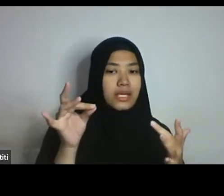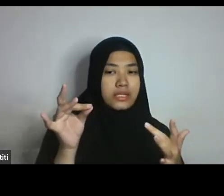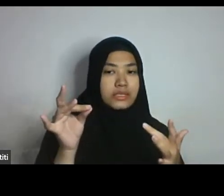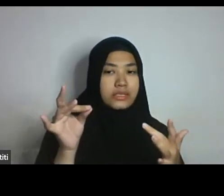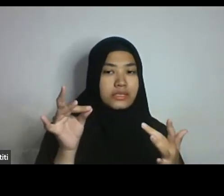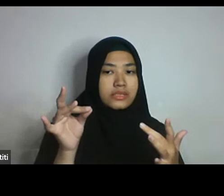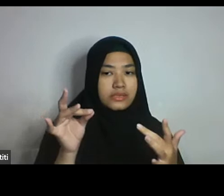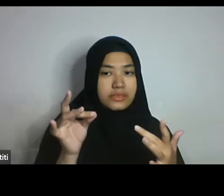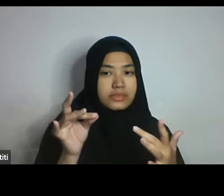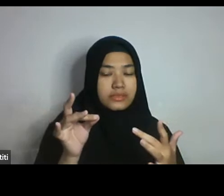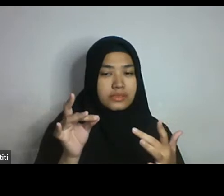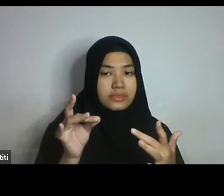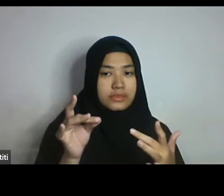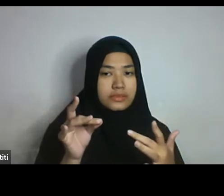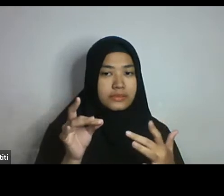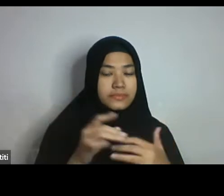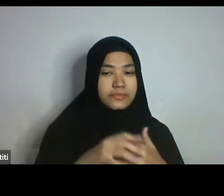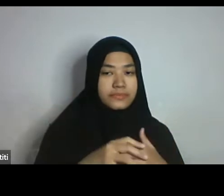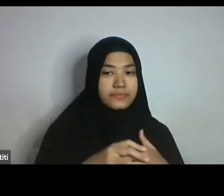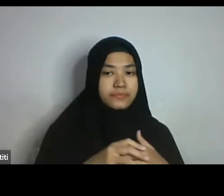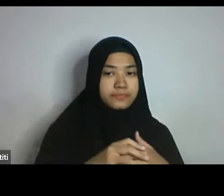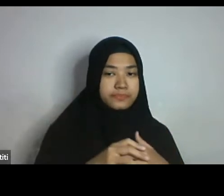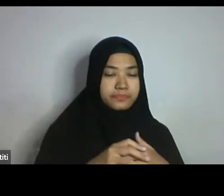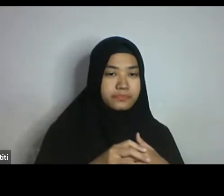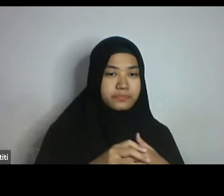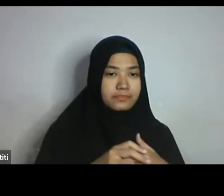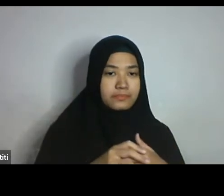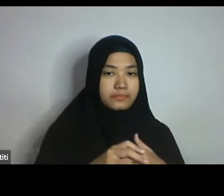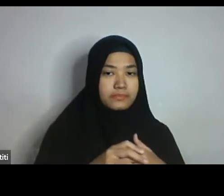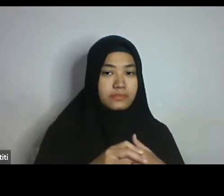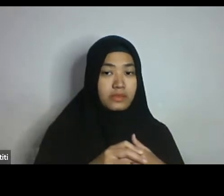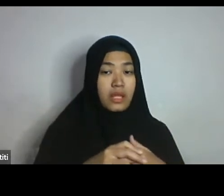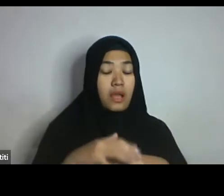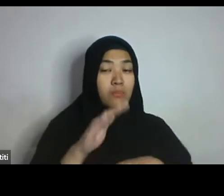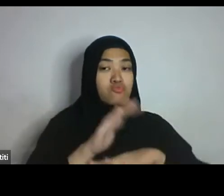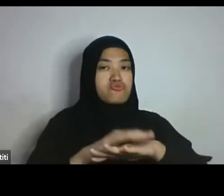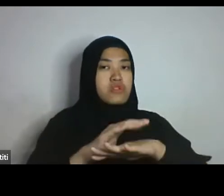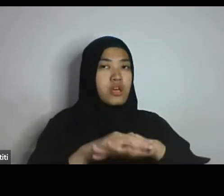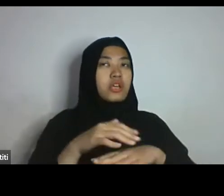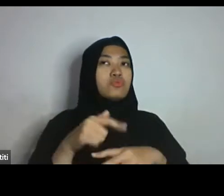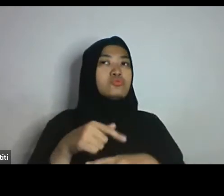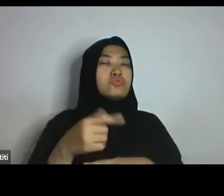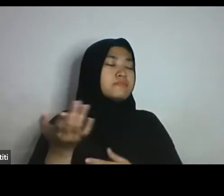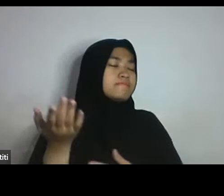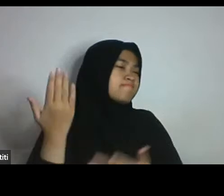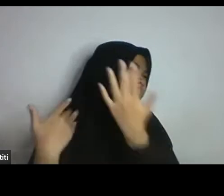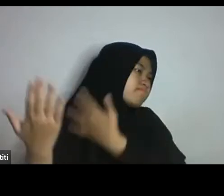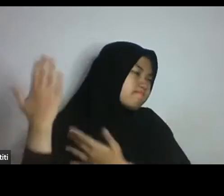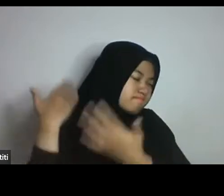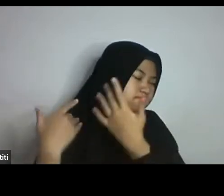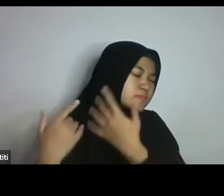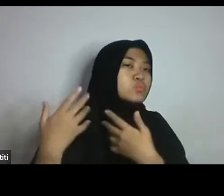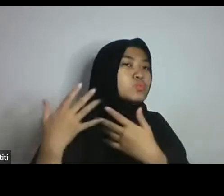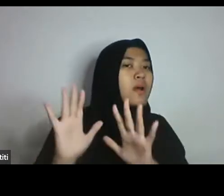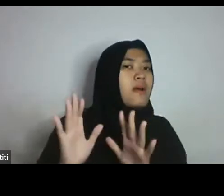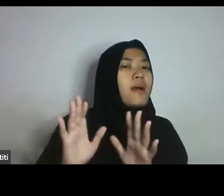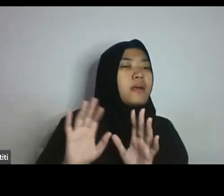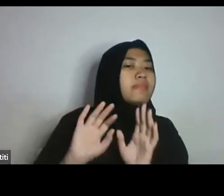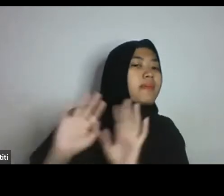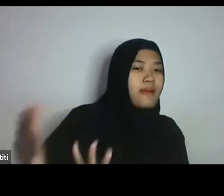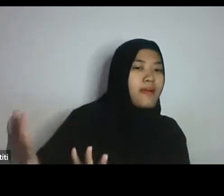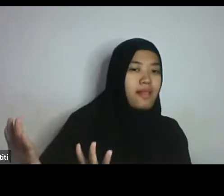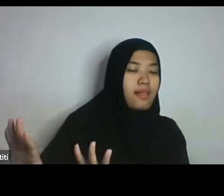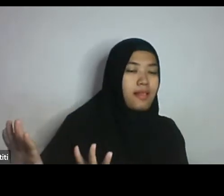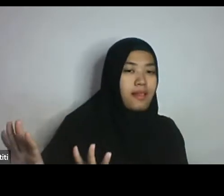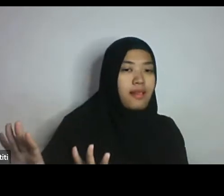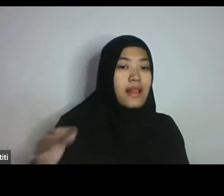daerah di Indonesia juga masih ada. Nah, adat itu sudah kita tinggalkan jauh-jauh. Jadi adat untuk